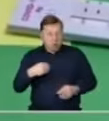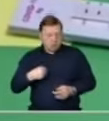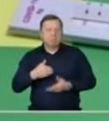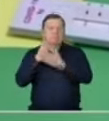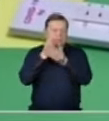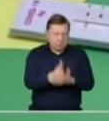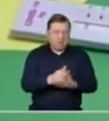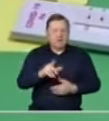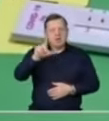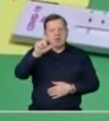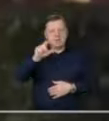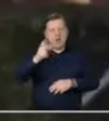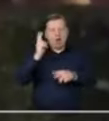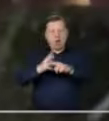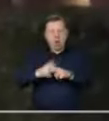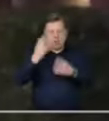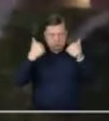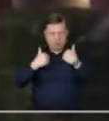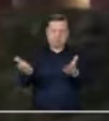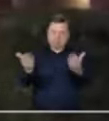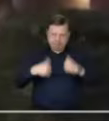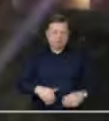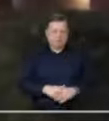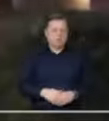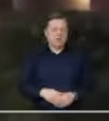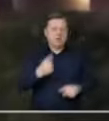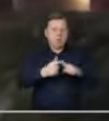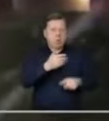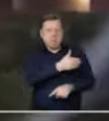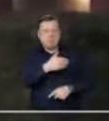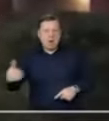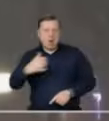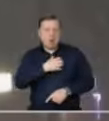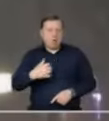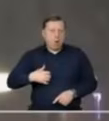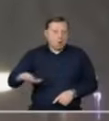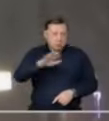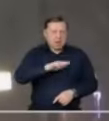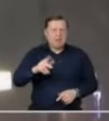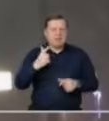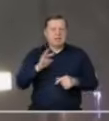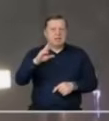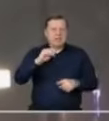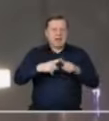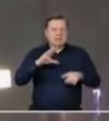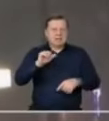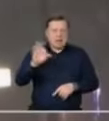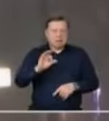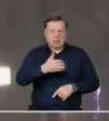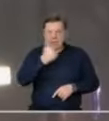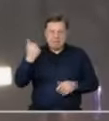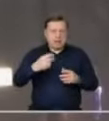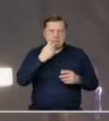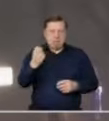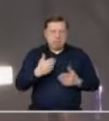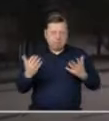przyjąć 200 pacjentów do szpitali. Niemal 500 000 gospodarstw domowych w Teksasie wciąż nie ma prądu. Ponad 13 milionów ludzi doświadcza przerw